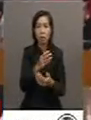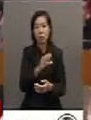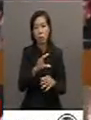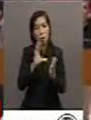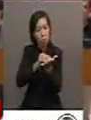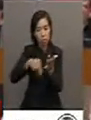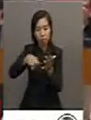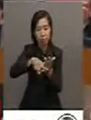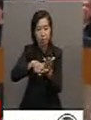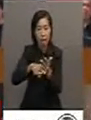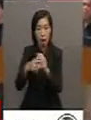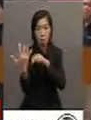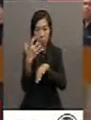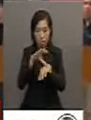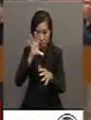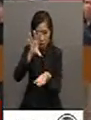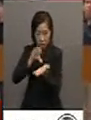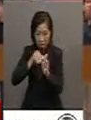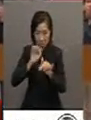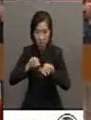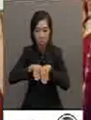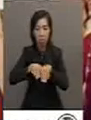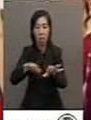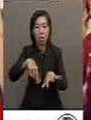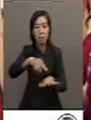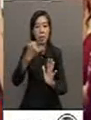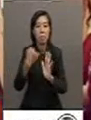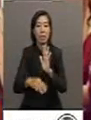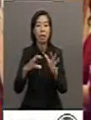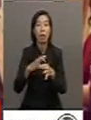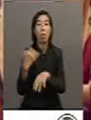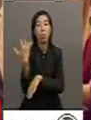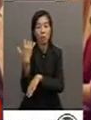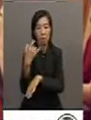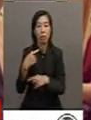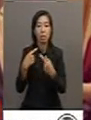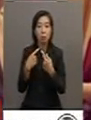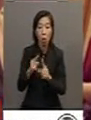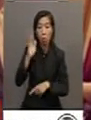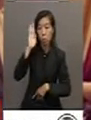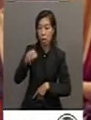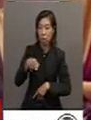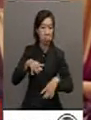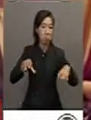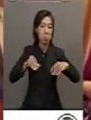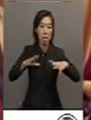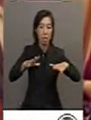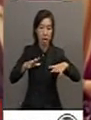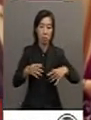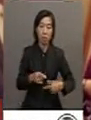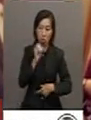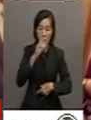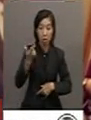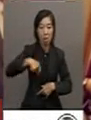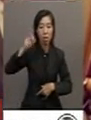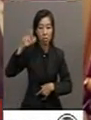ระบบคอมพิวเตอร์ตามพระราชบัญญัติว่าด้วยการกระทำความผิดเกี่ยวกับคอมพิวเตอร์แต่ว่าเบื้องต้นผู้ต้องหาให้การปฏิเสธแล้วก็ขอให้การ